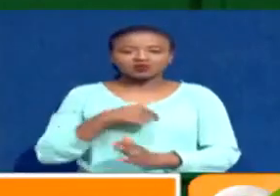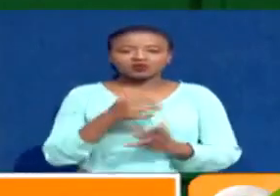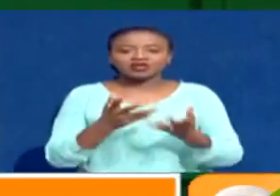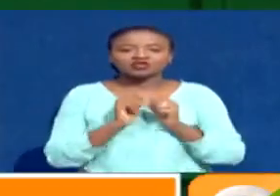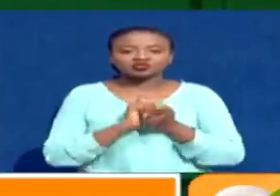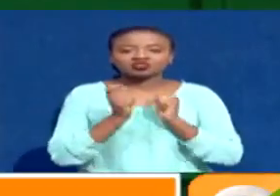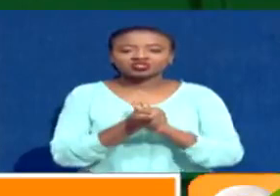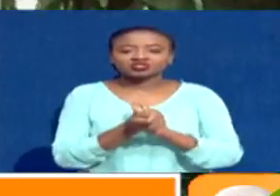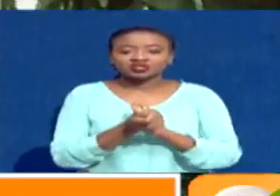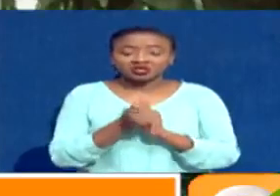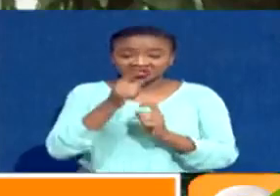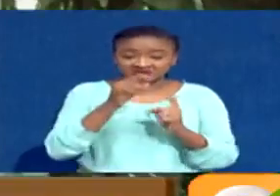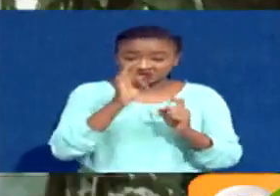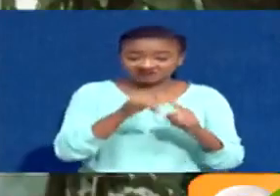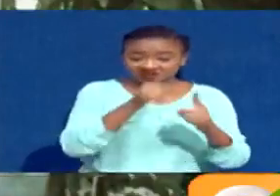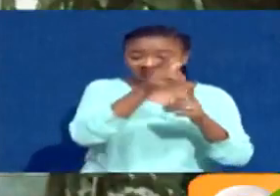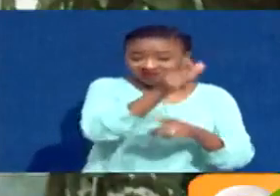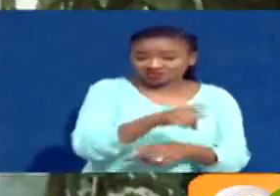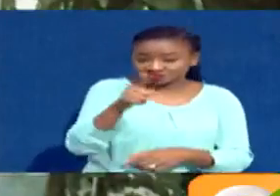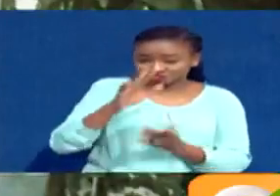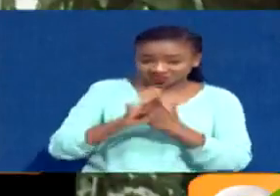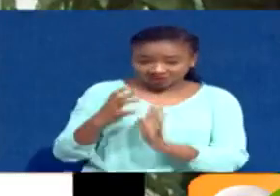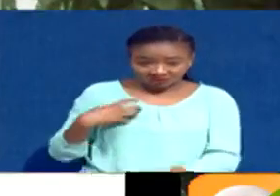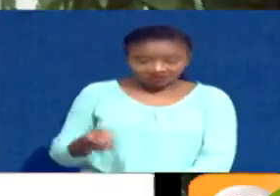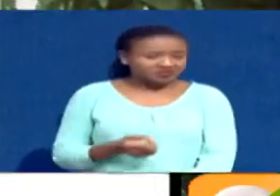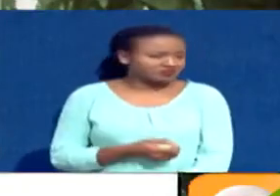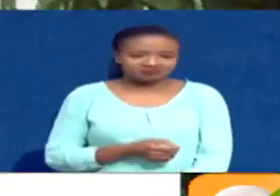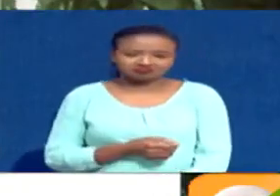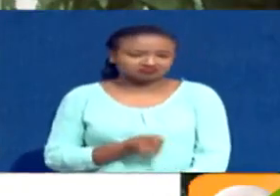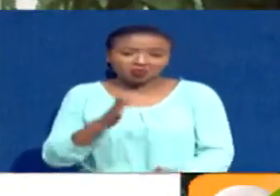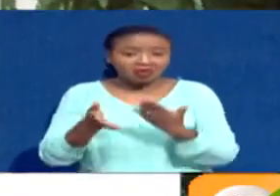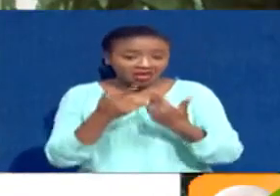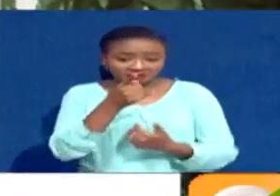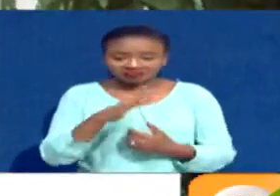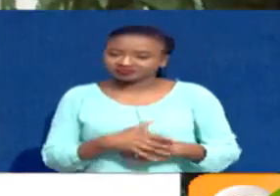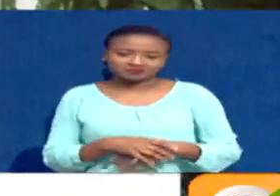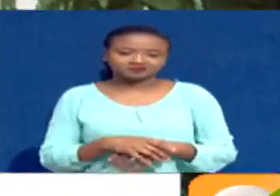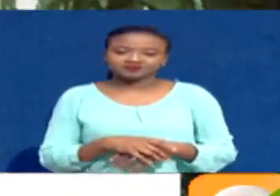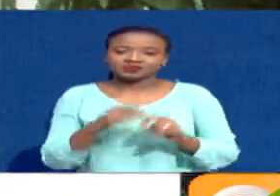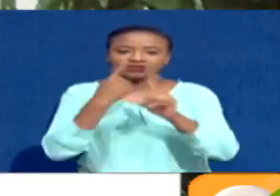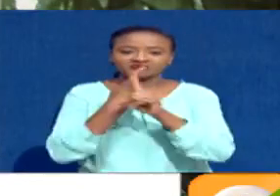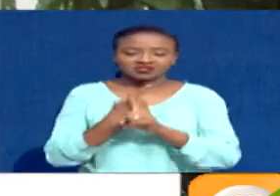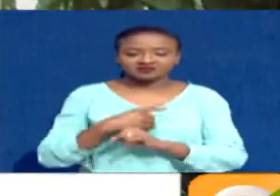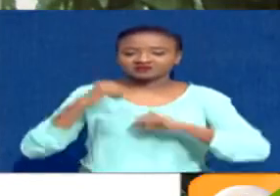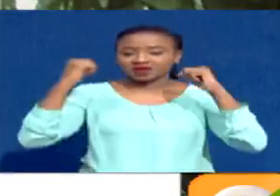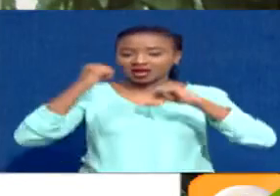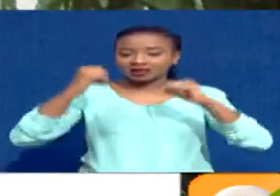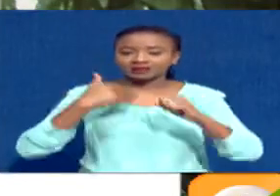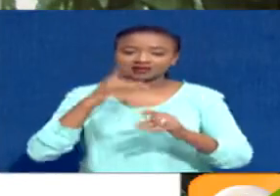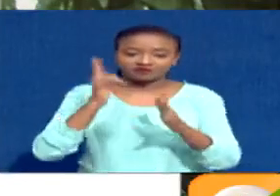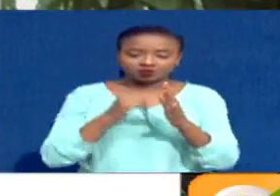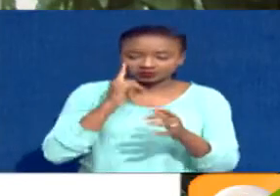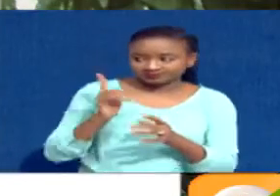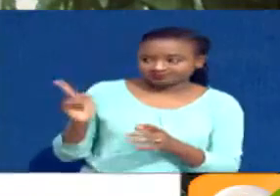Hakuna mtu ametajirika kwa kuua mwingine. Miongoni mwa masuala yaliyofikiwa kwenye mkutano wa leo ni pamoja na